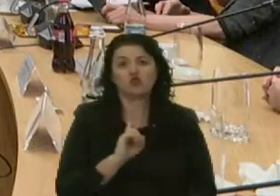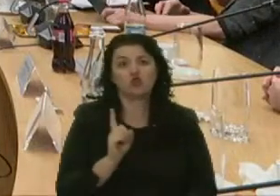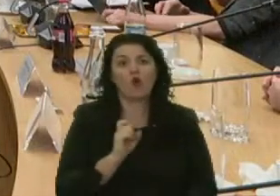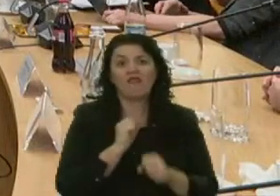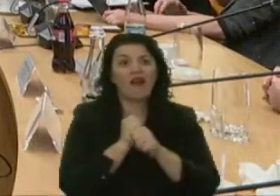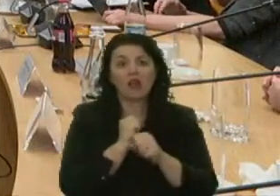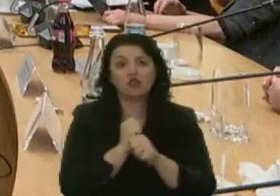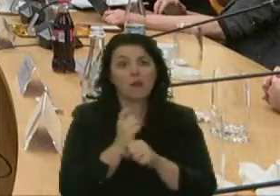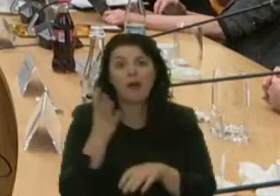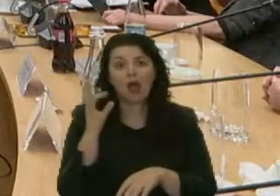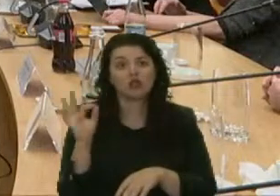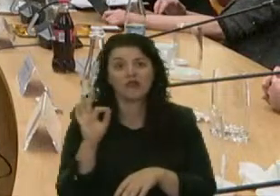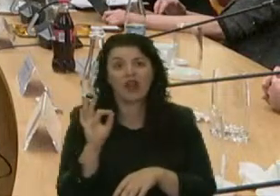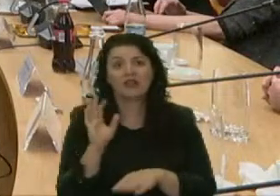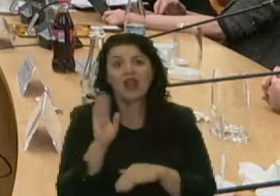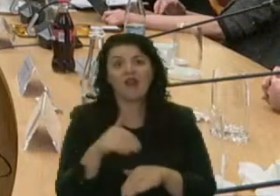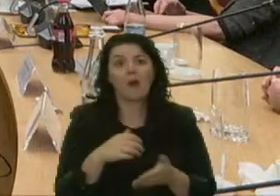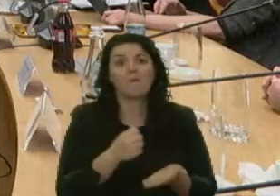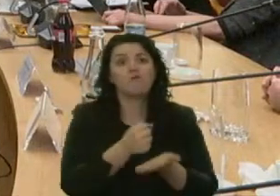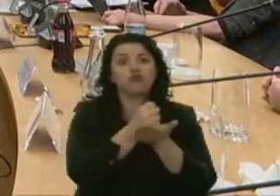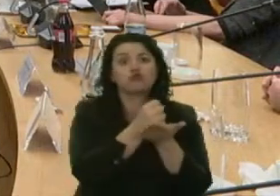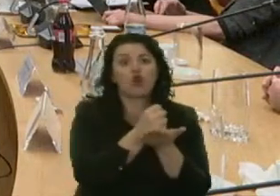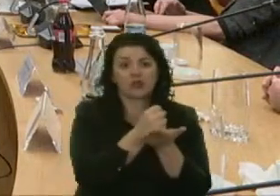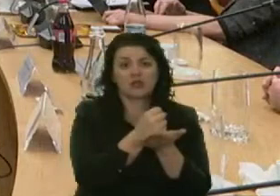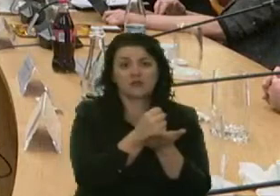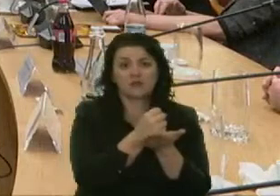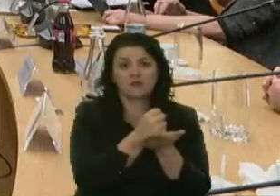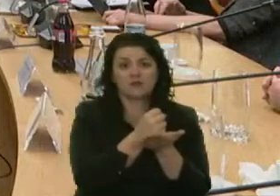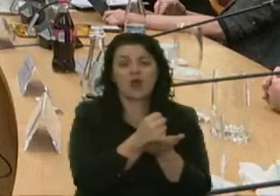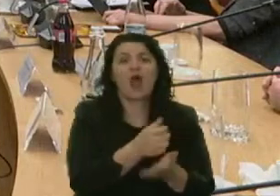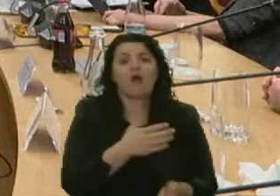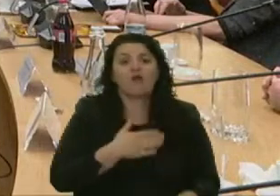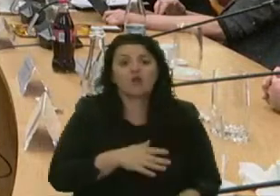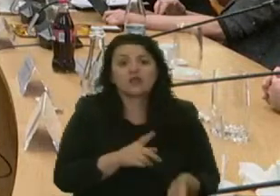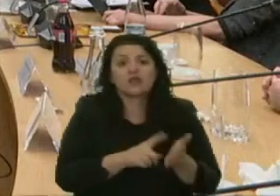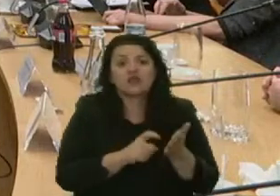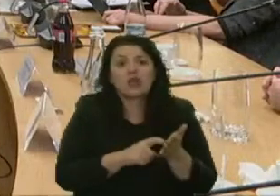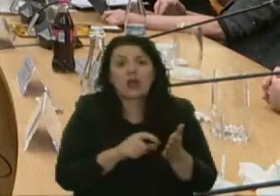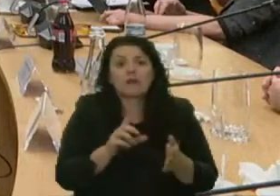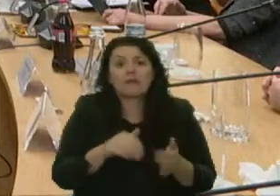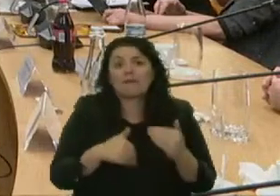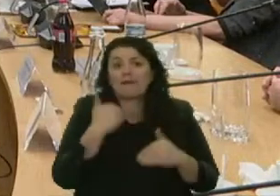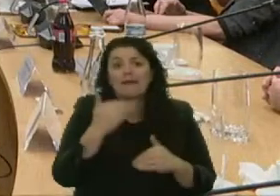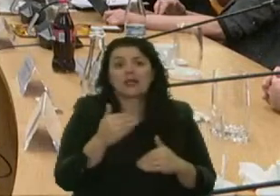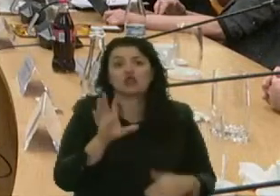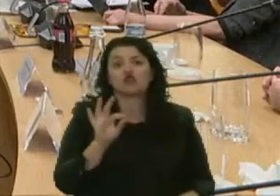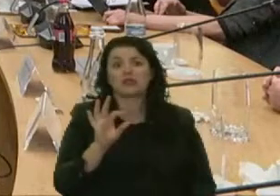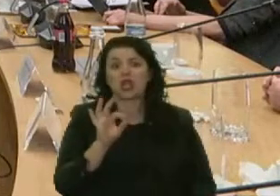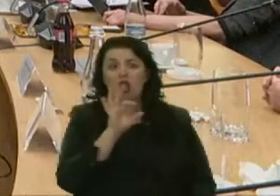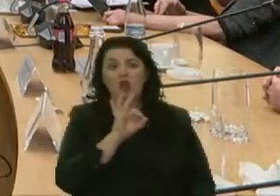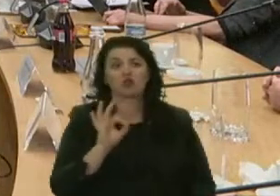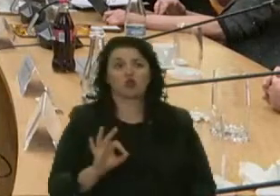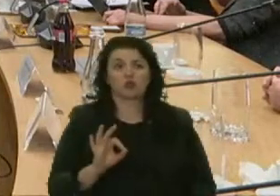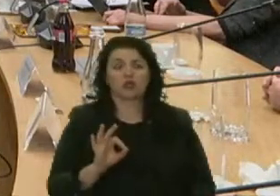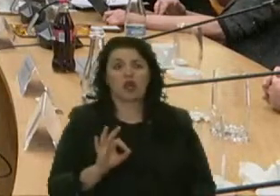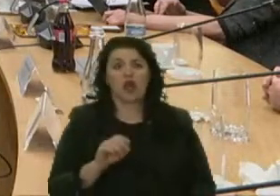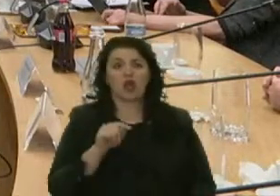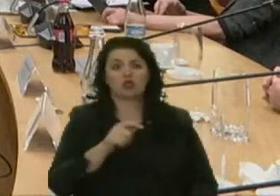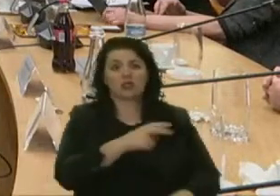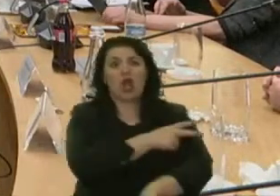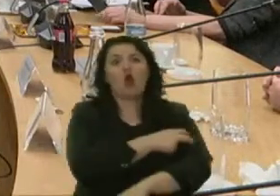facem altceva decât să avem un buget de am și militat cu mărirea cu peste 50% a bugetului alocat acestei